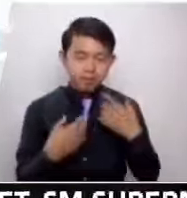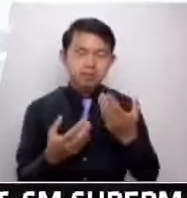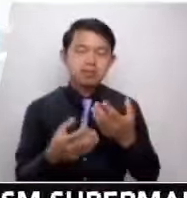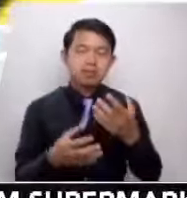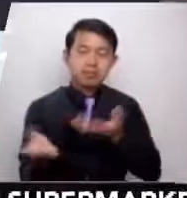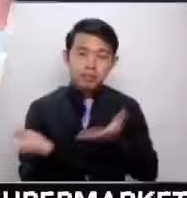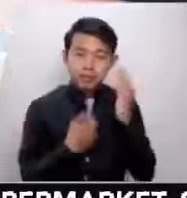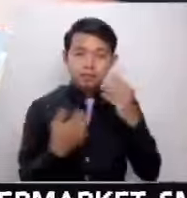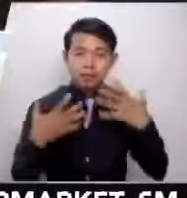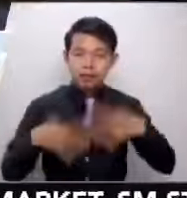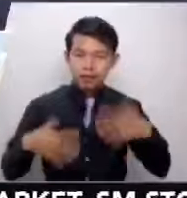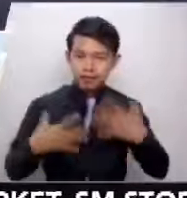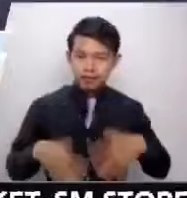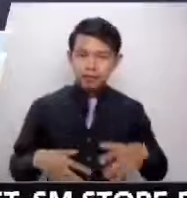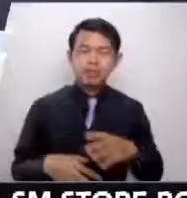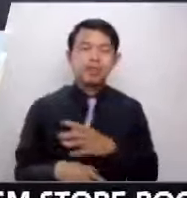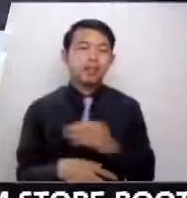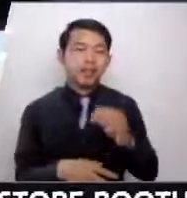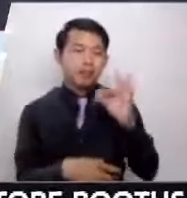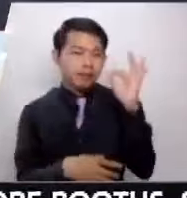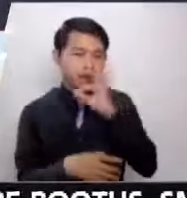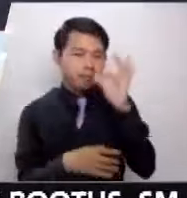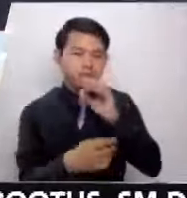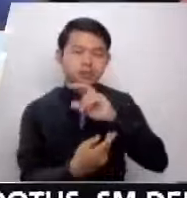ang Filipino spirit.